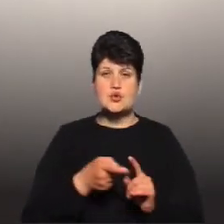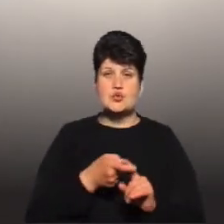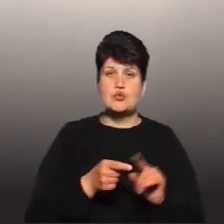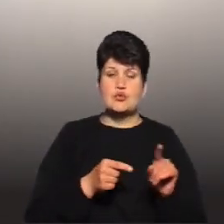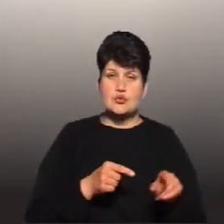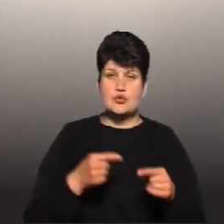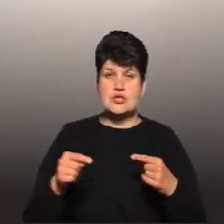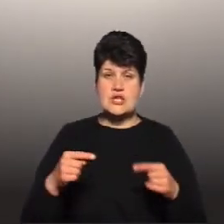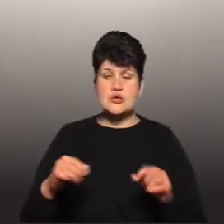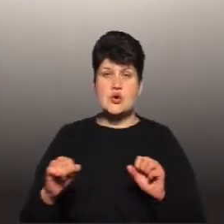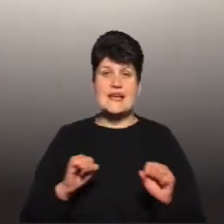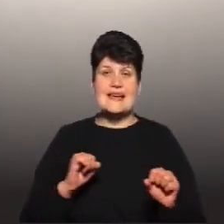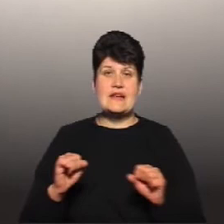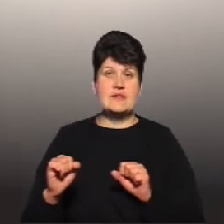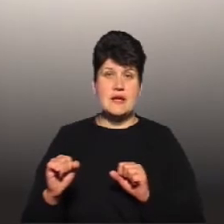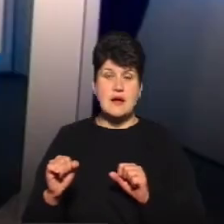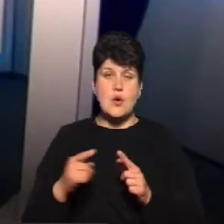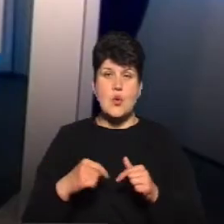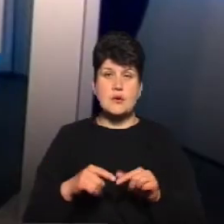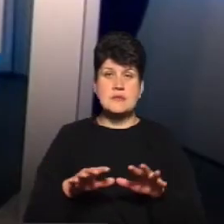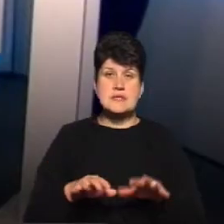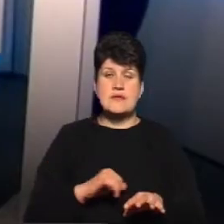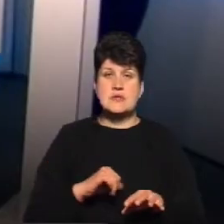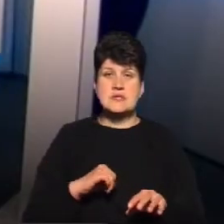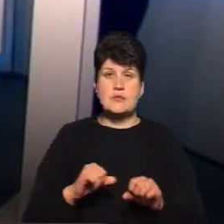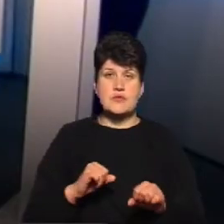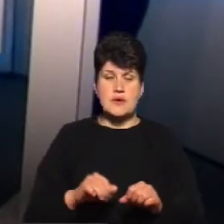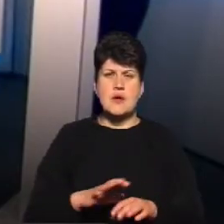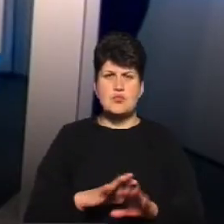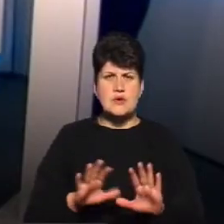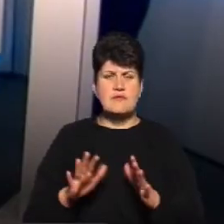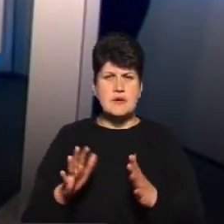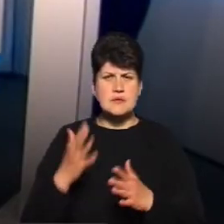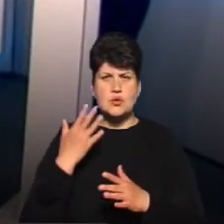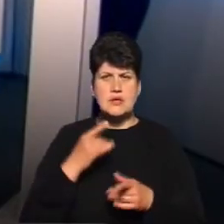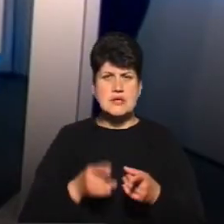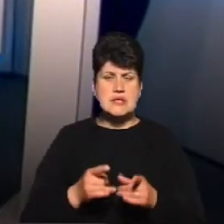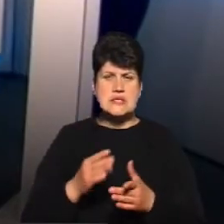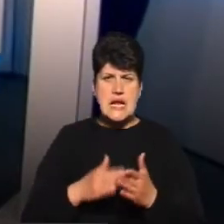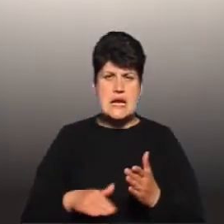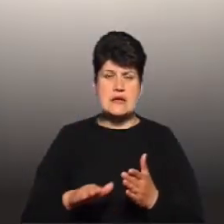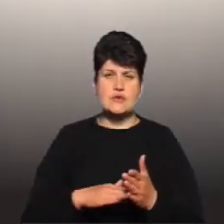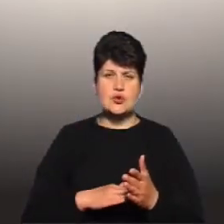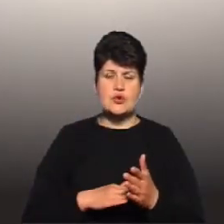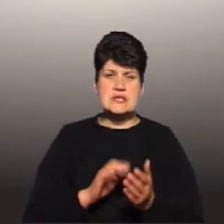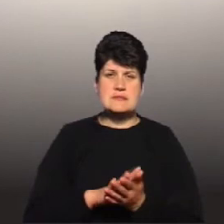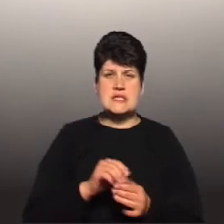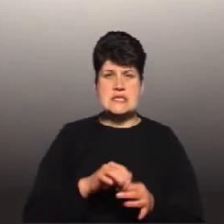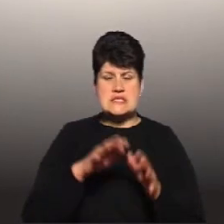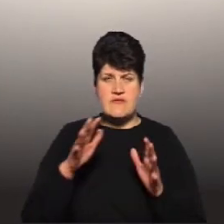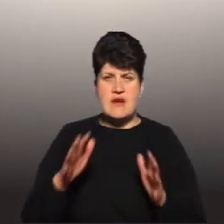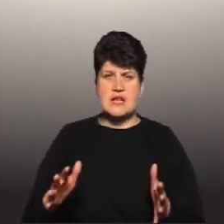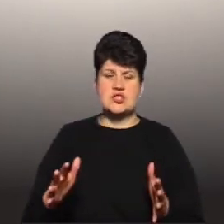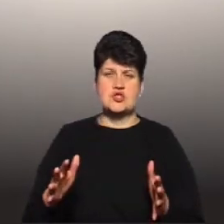керівника органу місцевого самоврядування. А бували випадки, коли дійсно ліквідовували стихійні сміттєзвалища